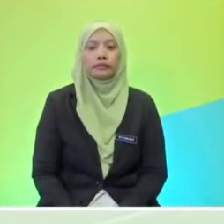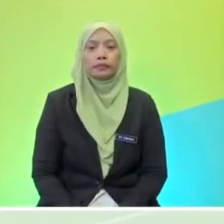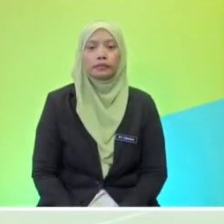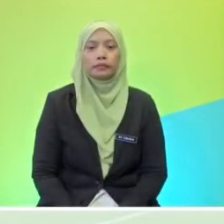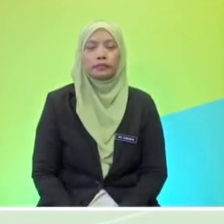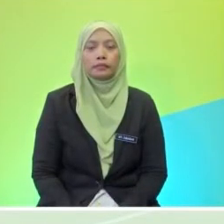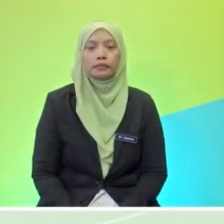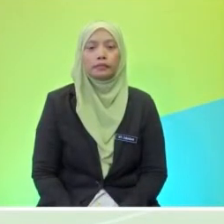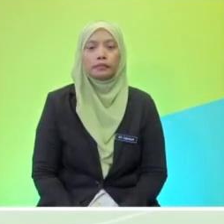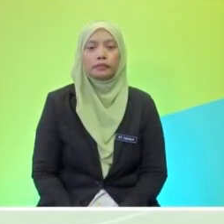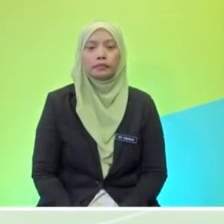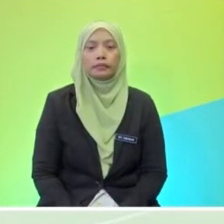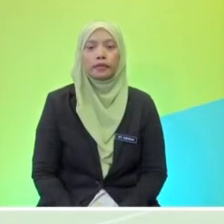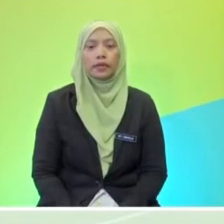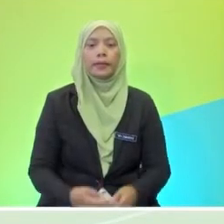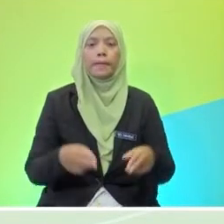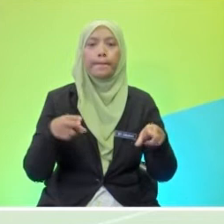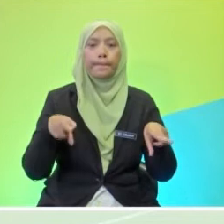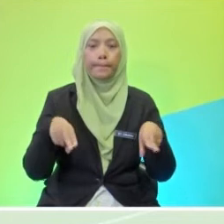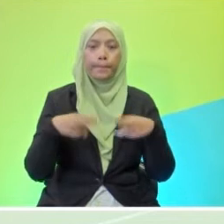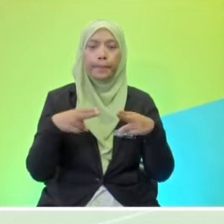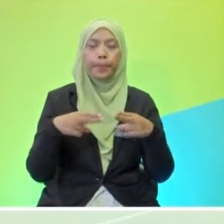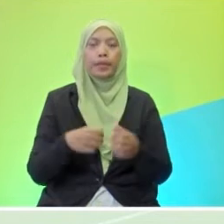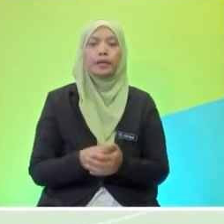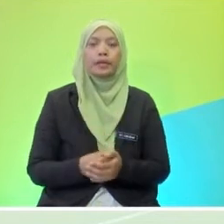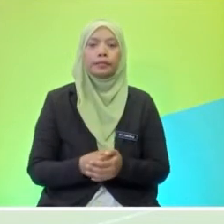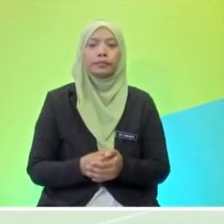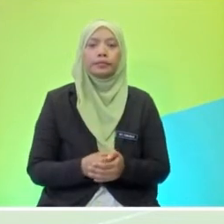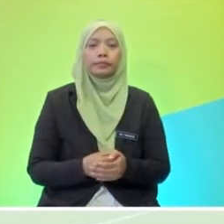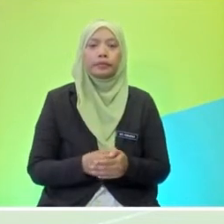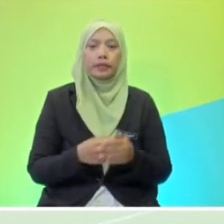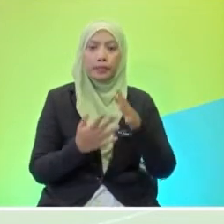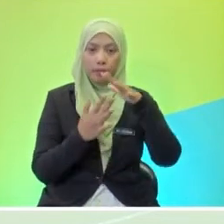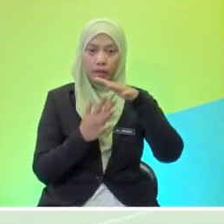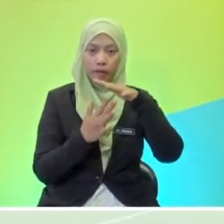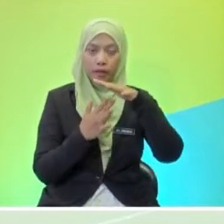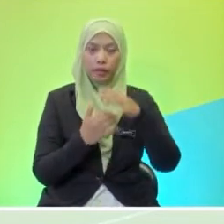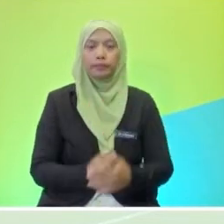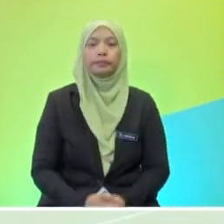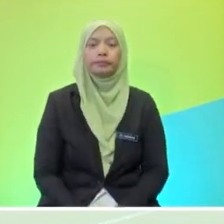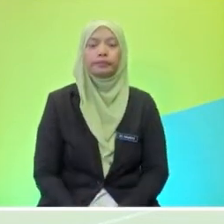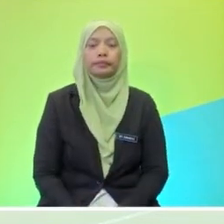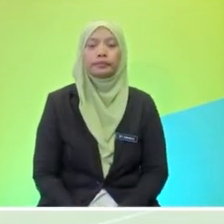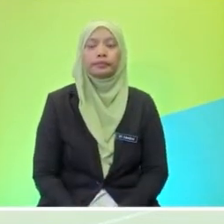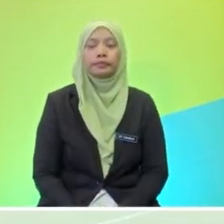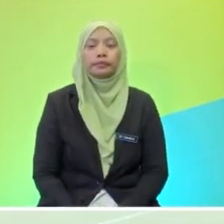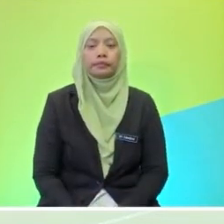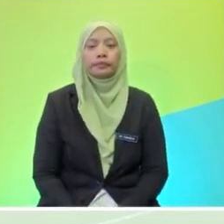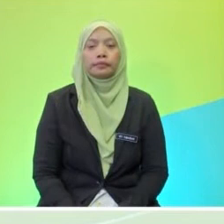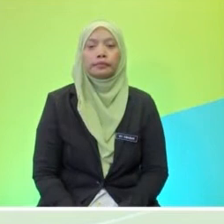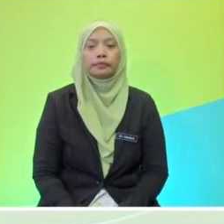Oke menghasilkan Abu yang rendah dan mengurangi kawasan tampak lupusan itu isine rate pengomposan nih ah